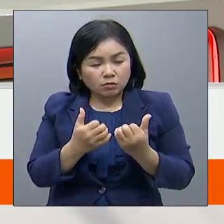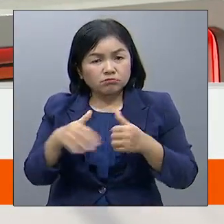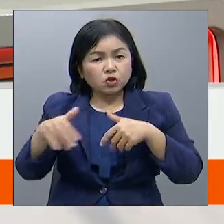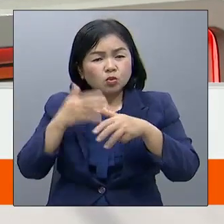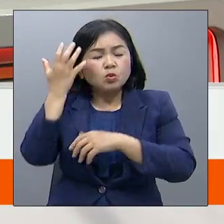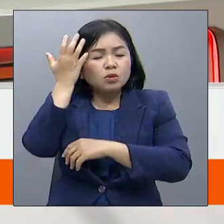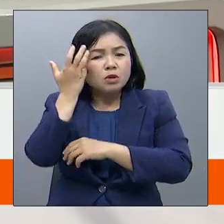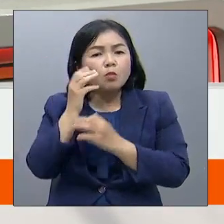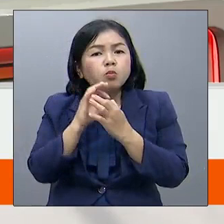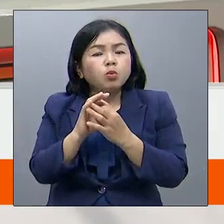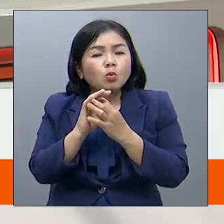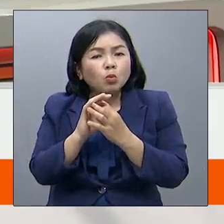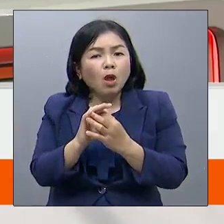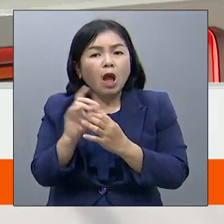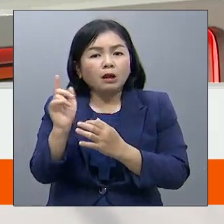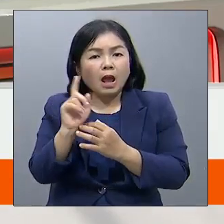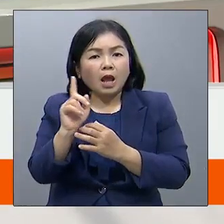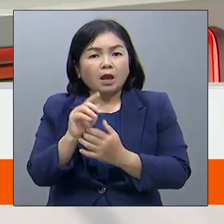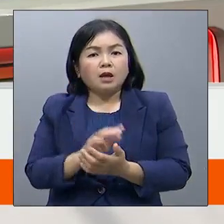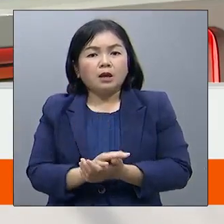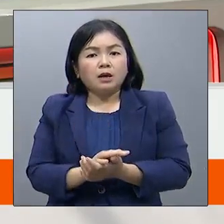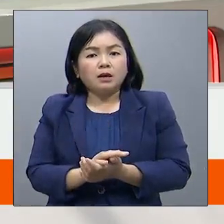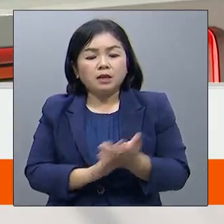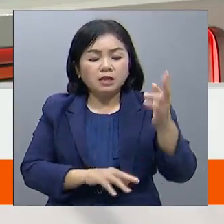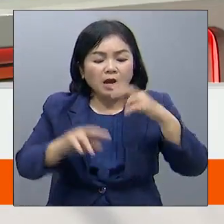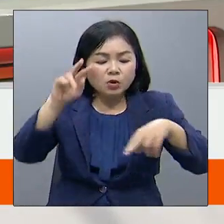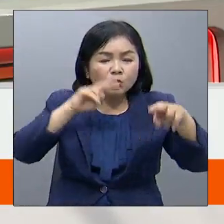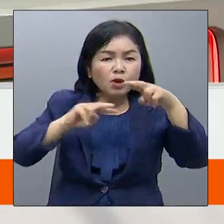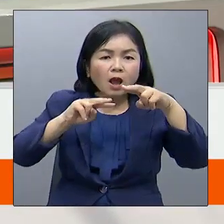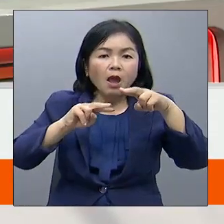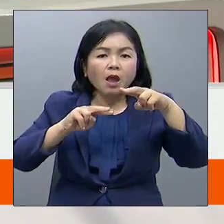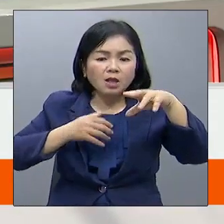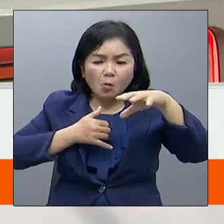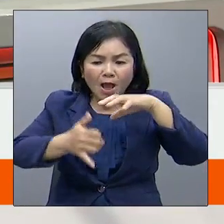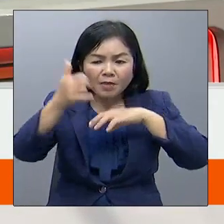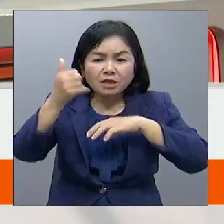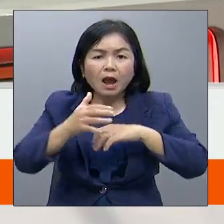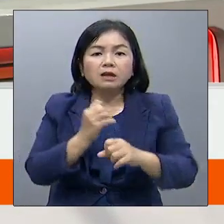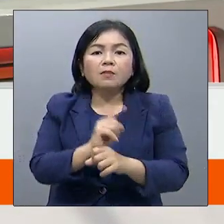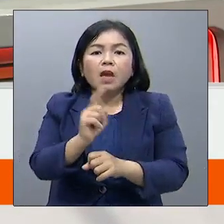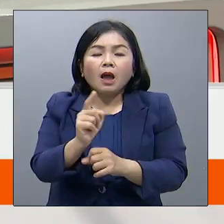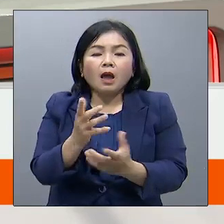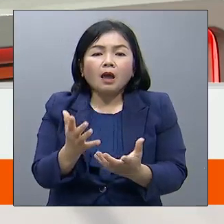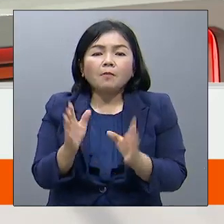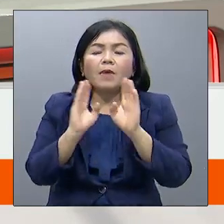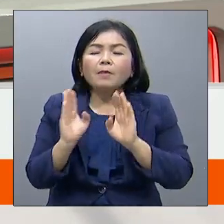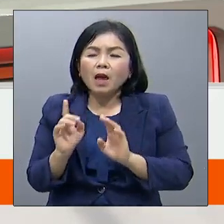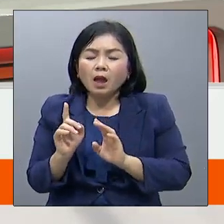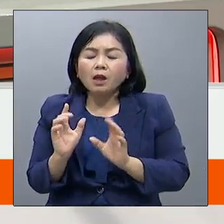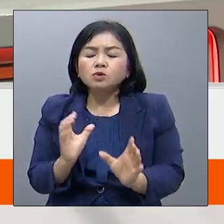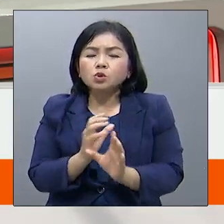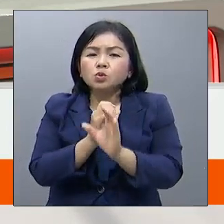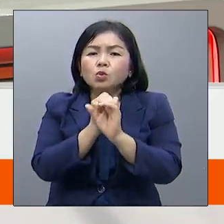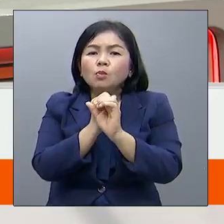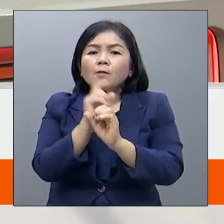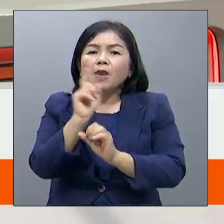สับสนกันอยู่นั่นก็คือพื้นที่ในเขตอนุรักษ์เข้มข้นหรือที่เรียกว่าคอนโซลกับพื้นที่เขตบัฟเฟอร์โซนเนี่ยสรุปจะๆ